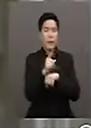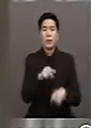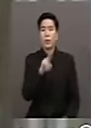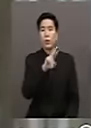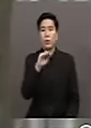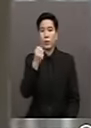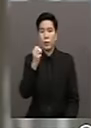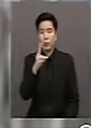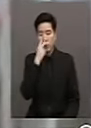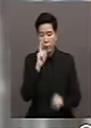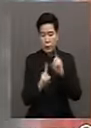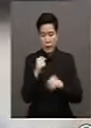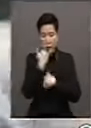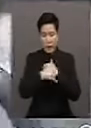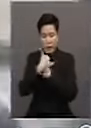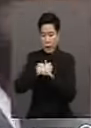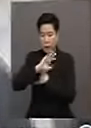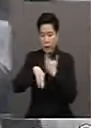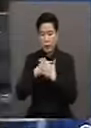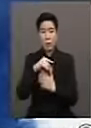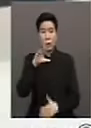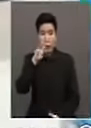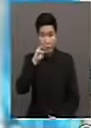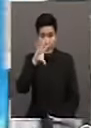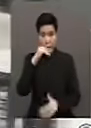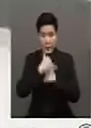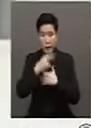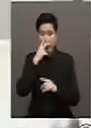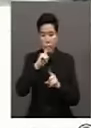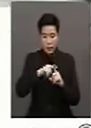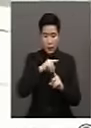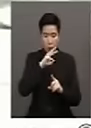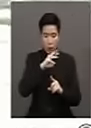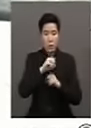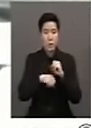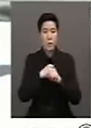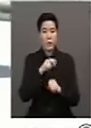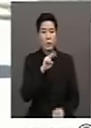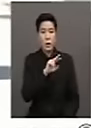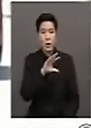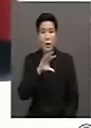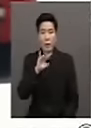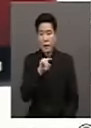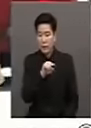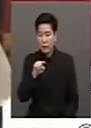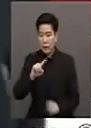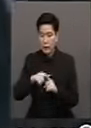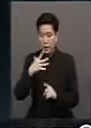ซึ่งประเมินจาก65ประเทศพบว่านับตั้งแต่เดือนมิถุนายน2558ถึงพฤษภาค